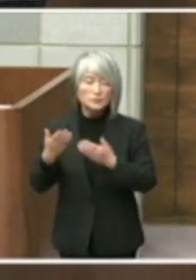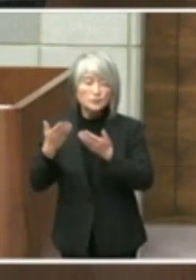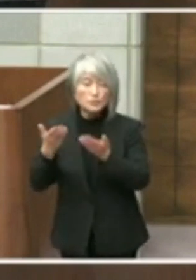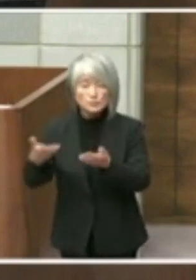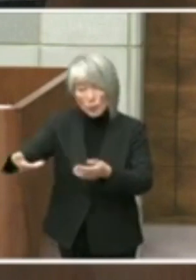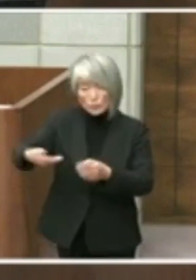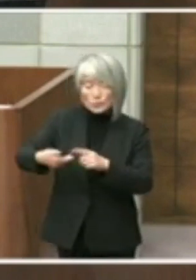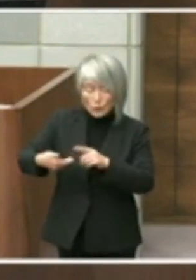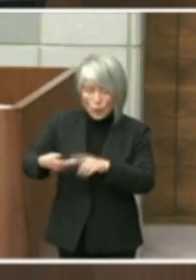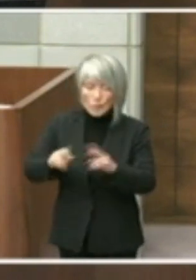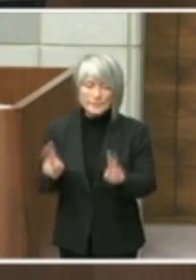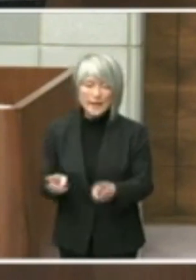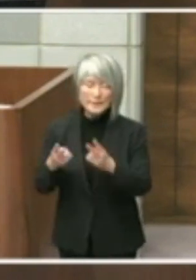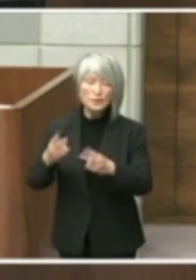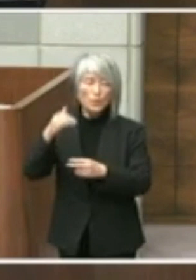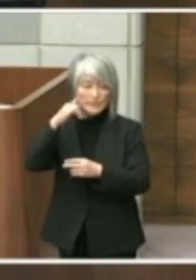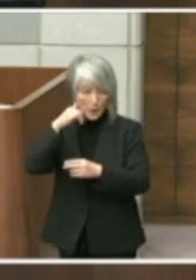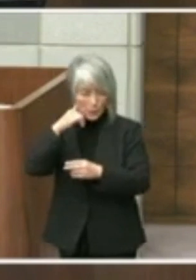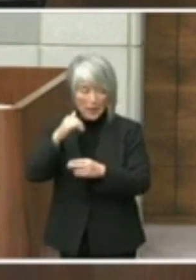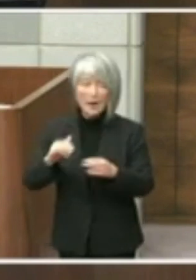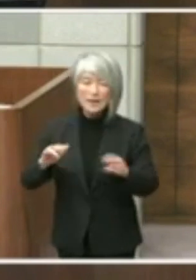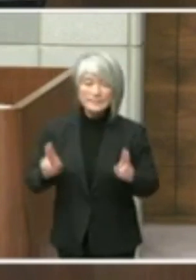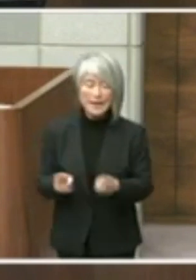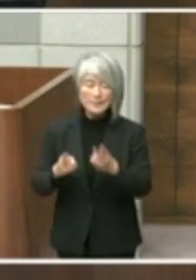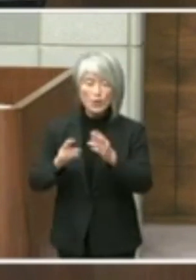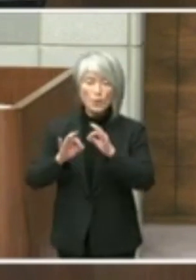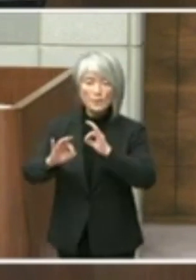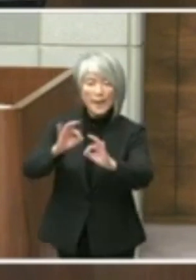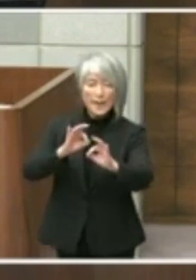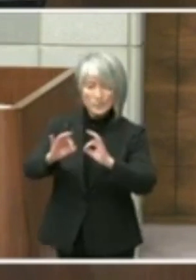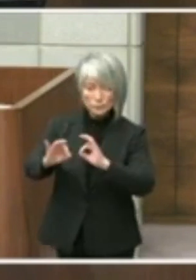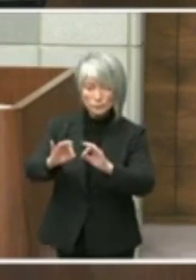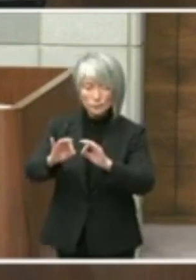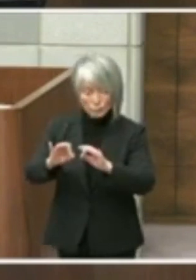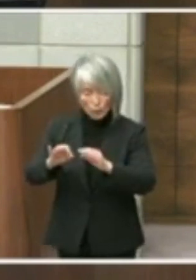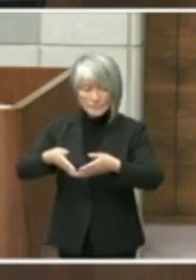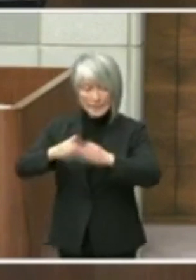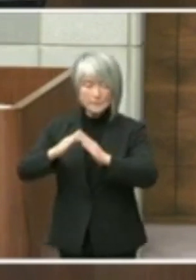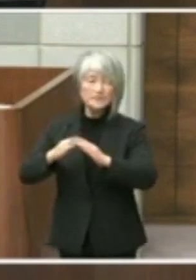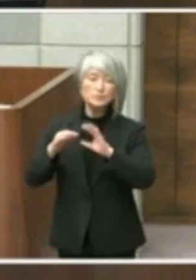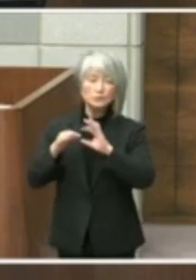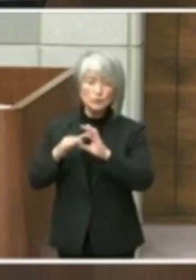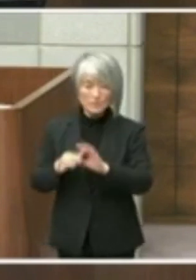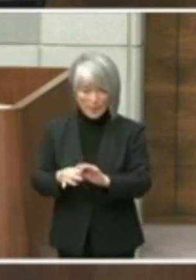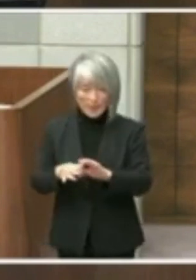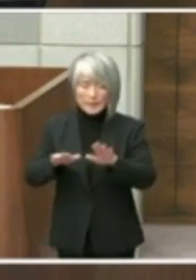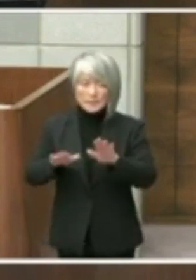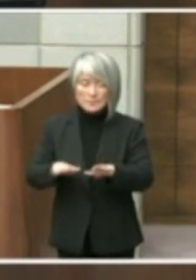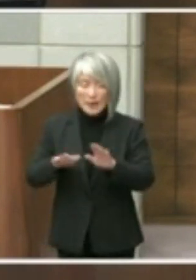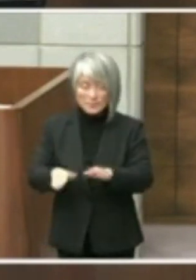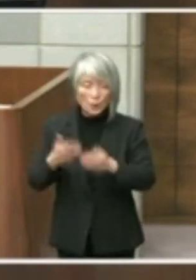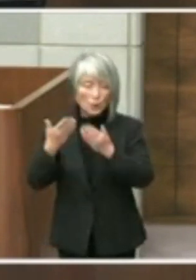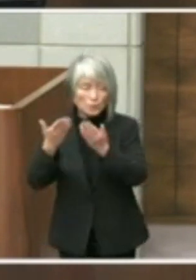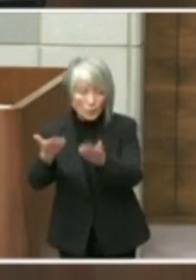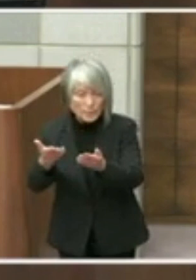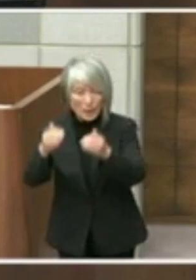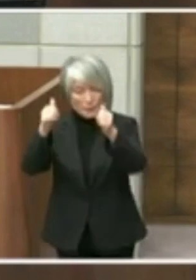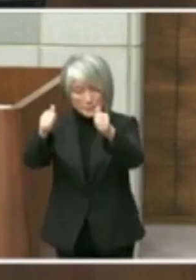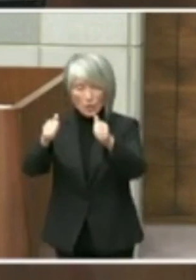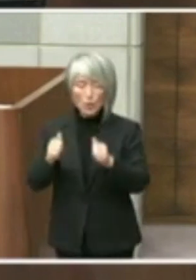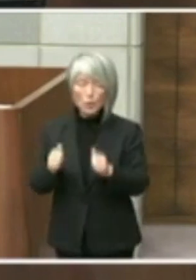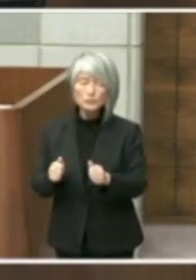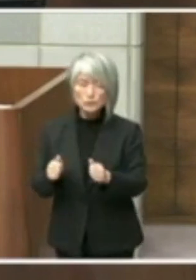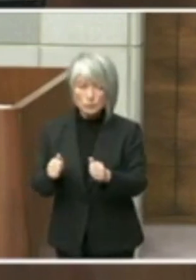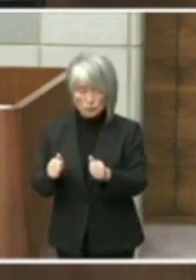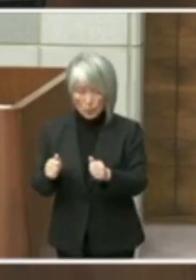話や専用メール等の設置につきましては、現在のお問い合わせフォーム等の既存